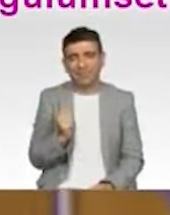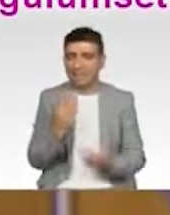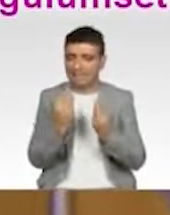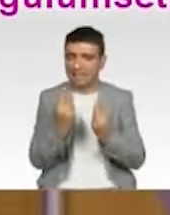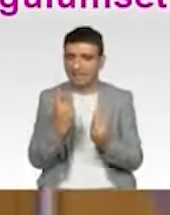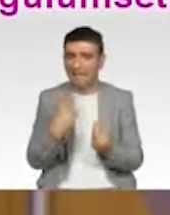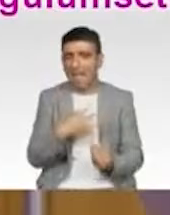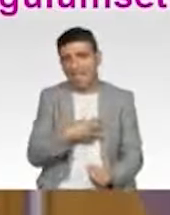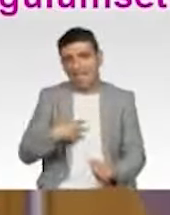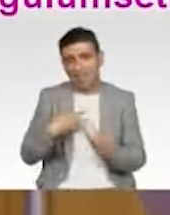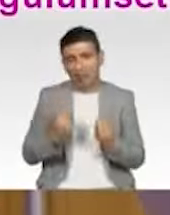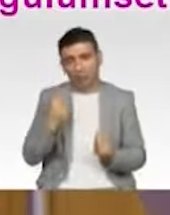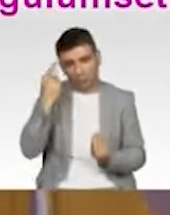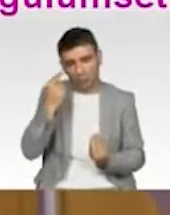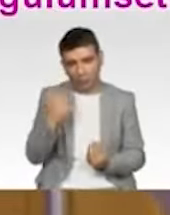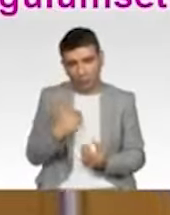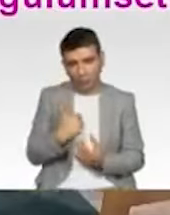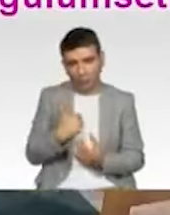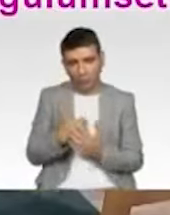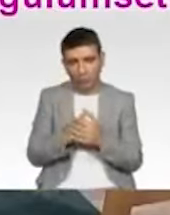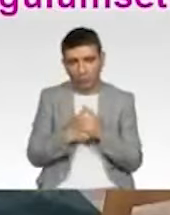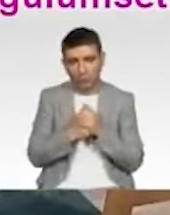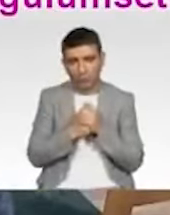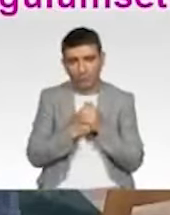iyi bir anne olduğumu düşünüyorum. Bak hemen